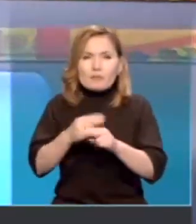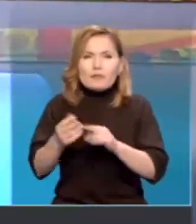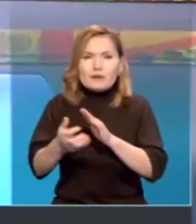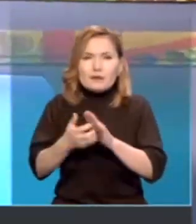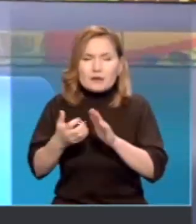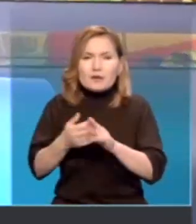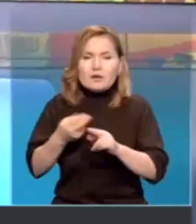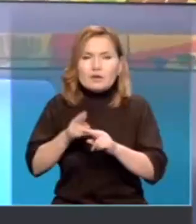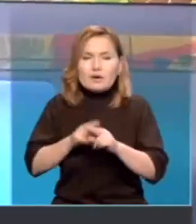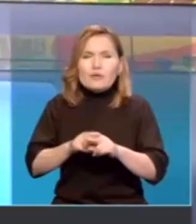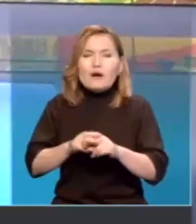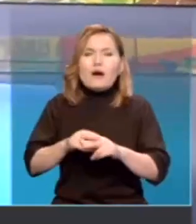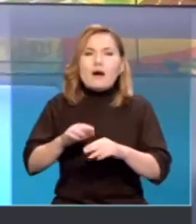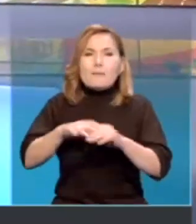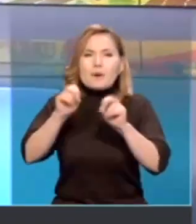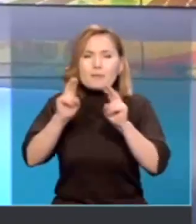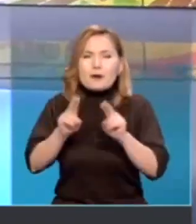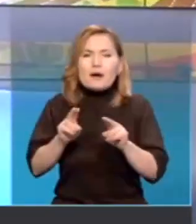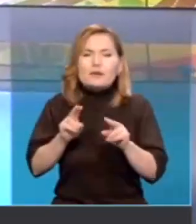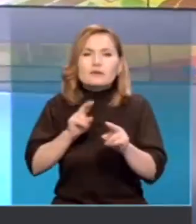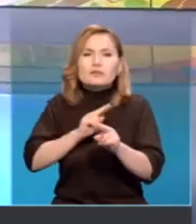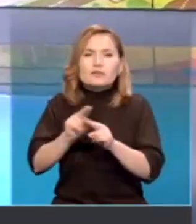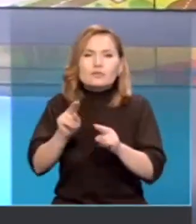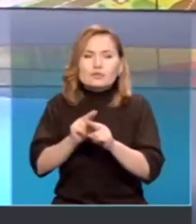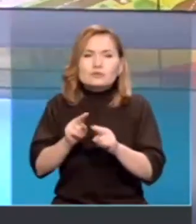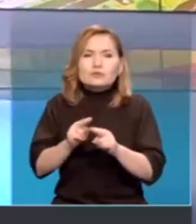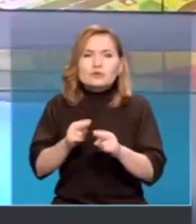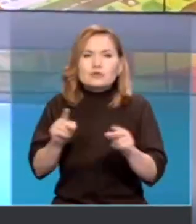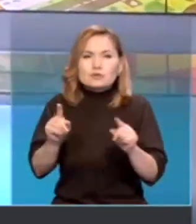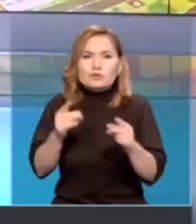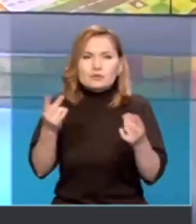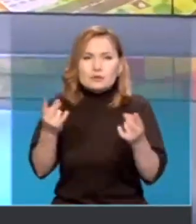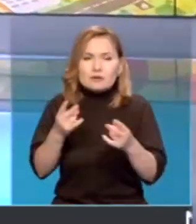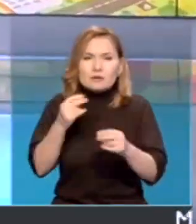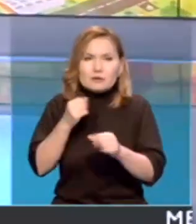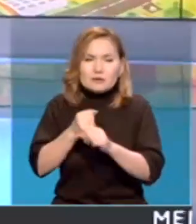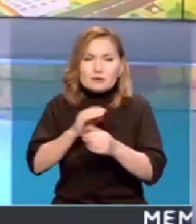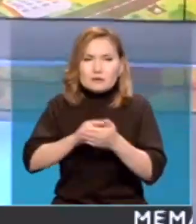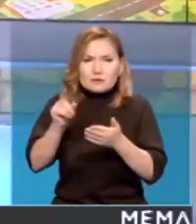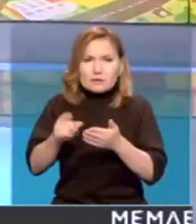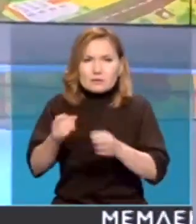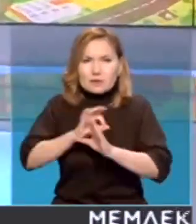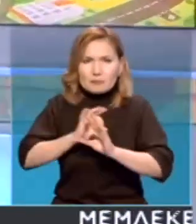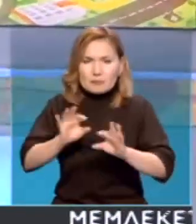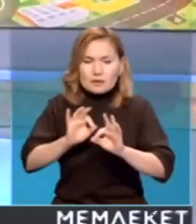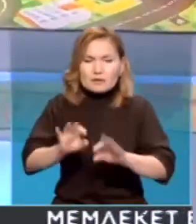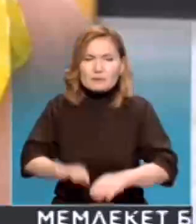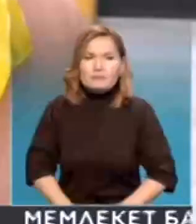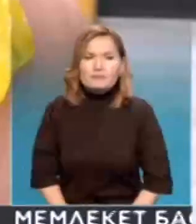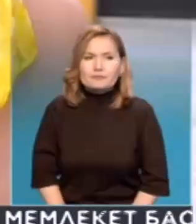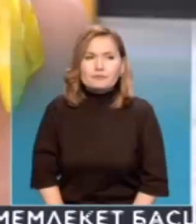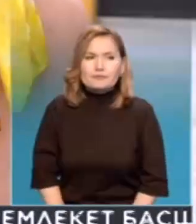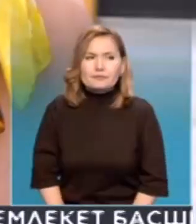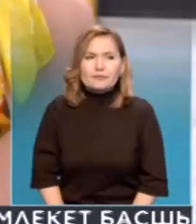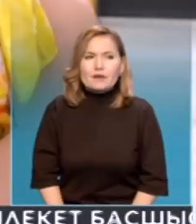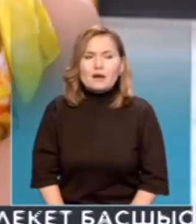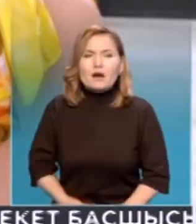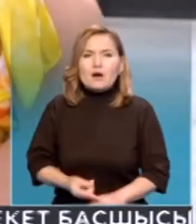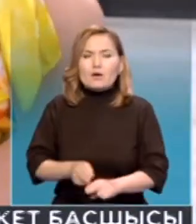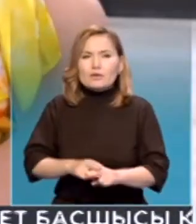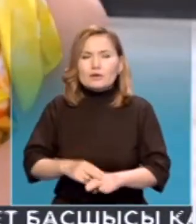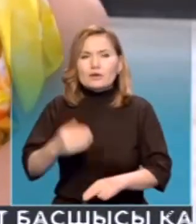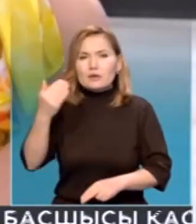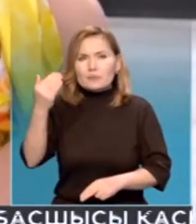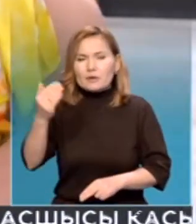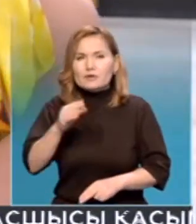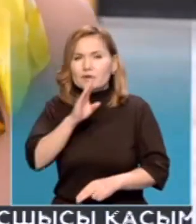даярлау үшін не істеу керек? Өзге елдерде жағдай қандай? Аямыт әлі зерделеп көрді. Бетін жасырып атын атамауды